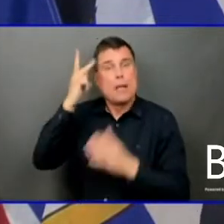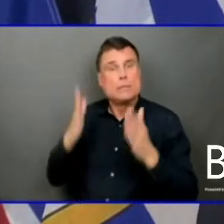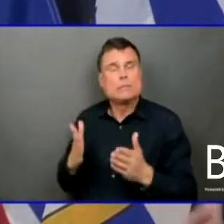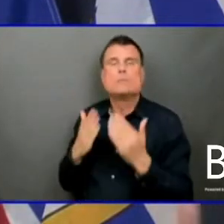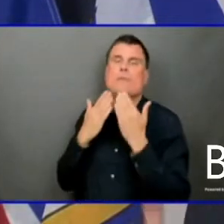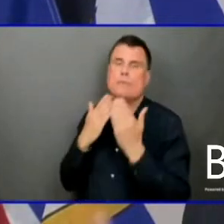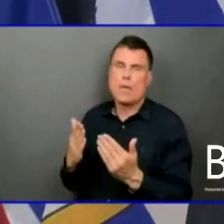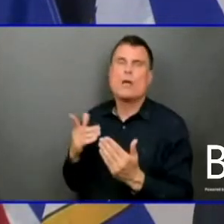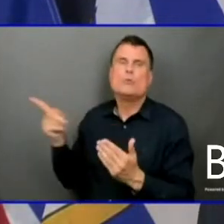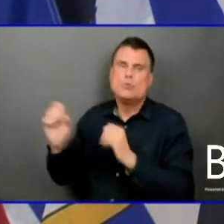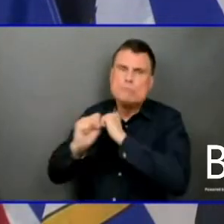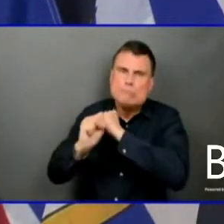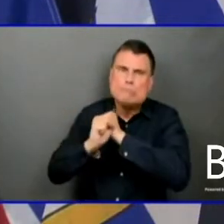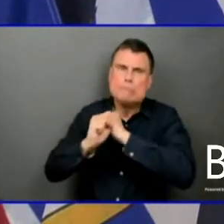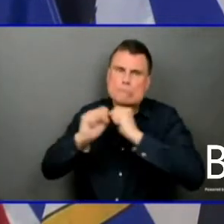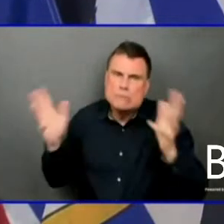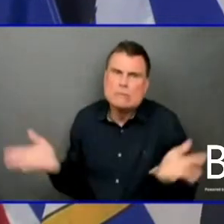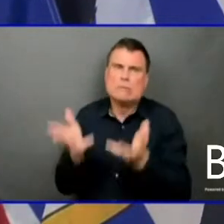打，